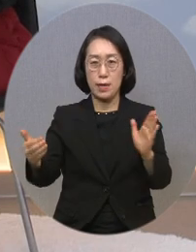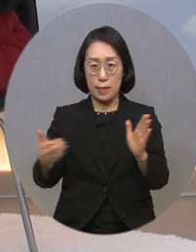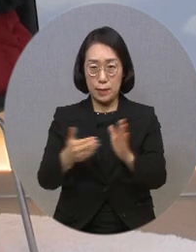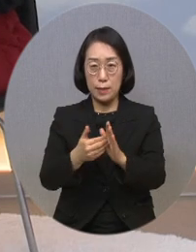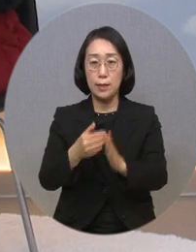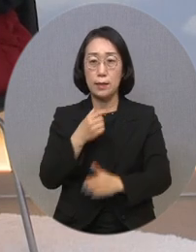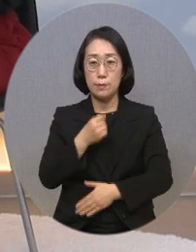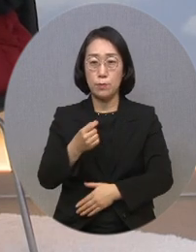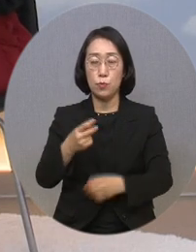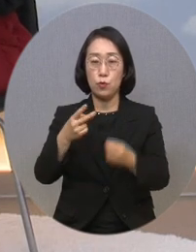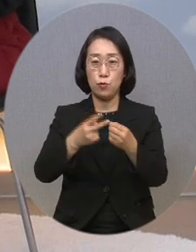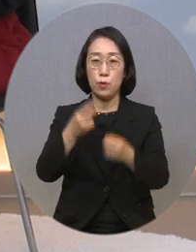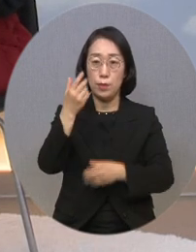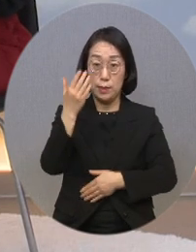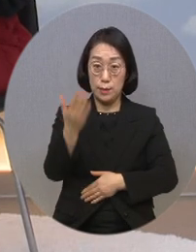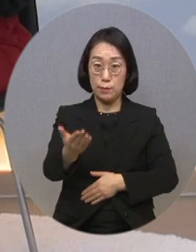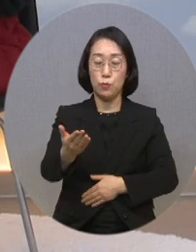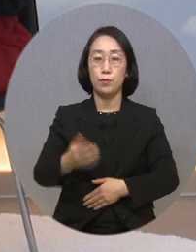번째 질문 들어가겠습니다.